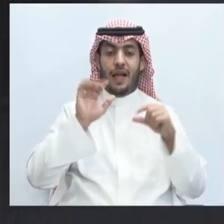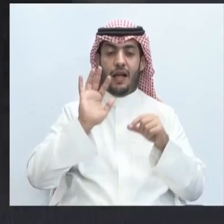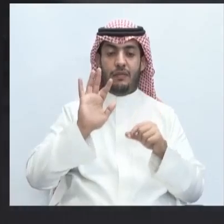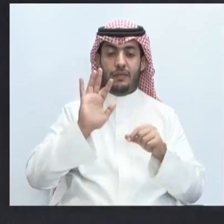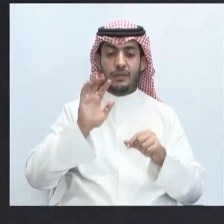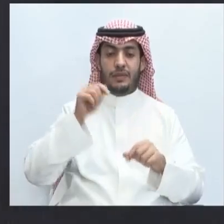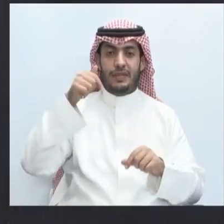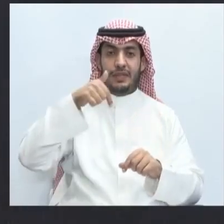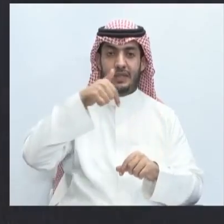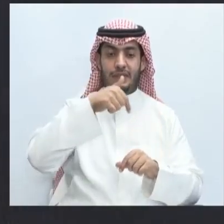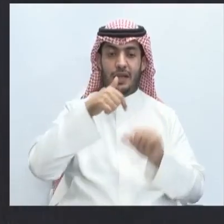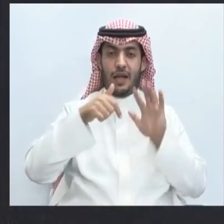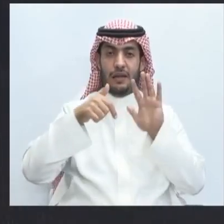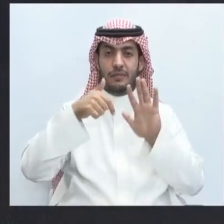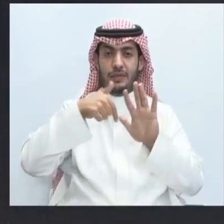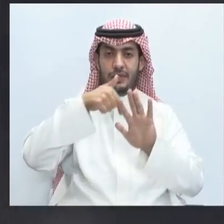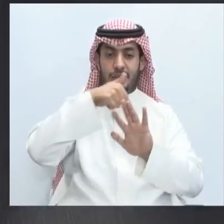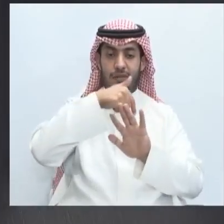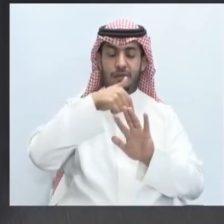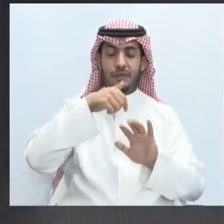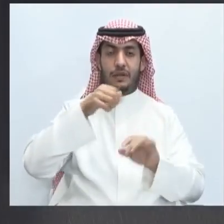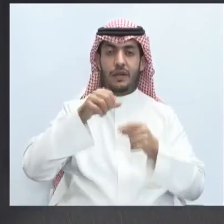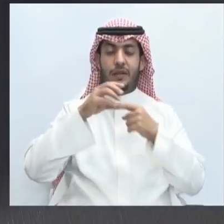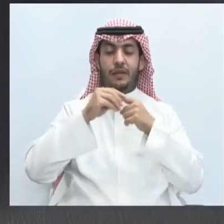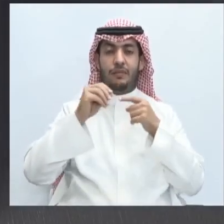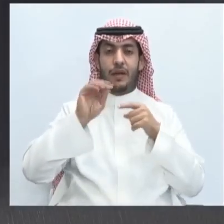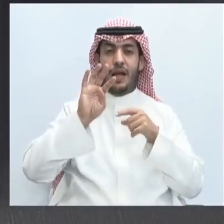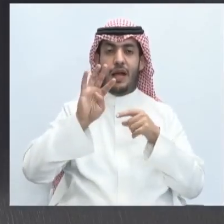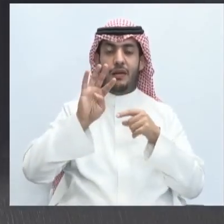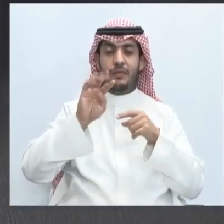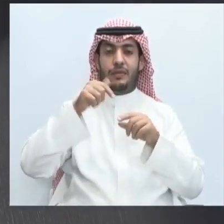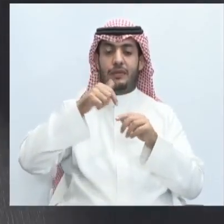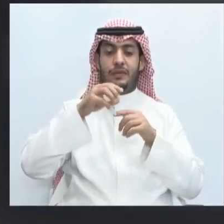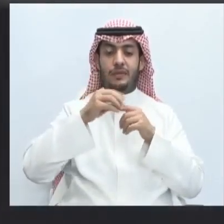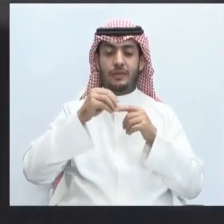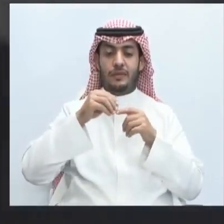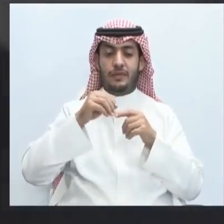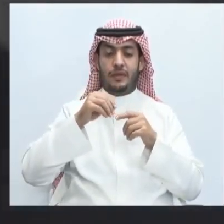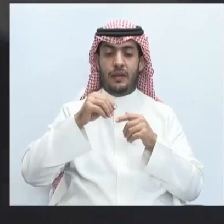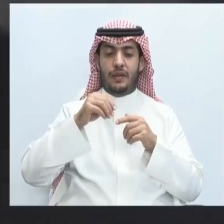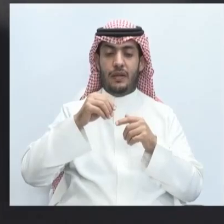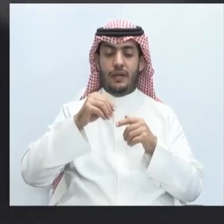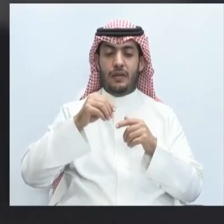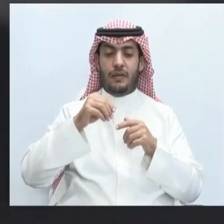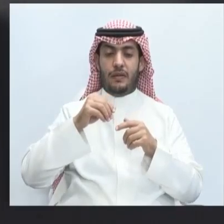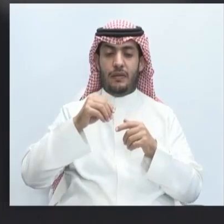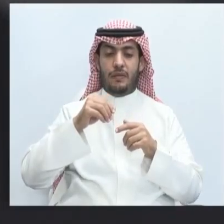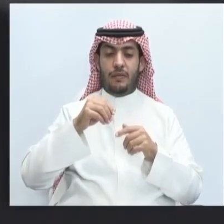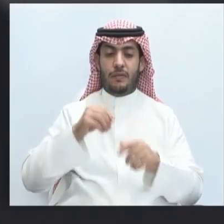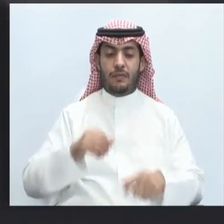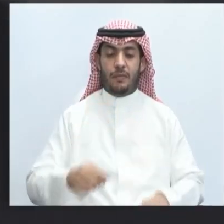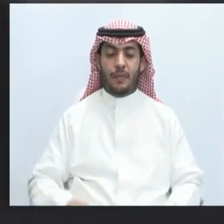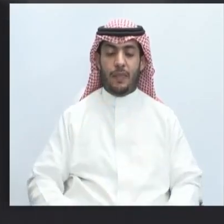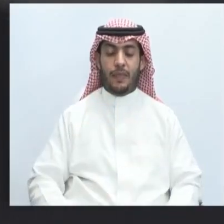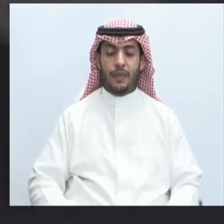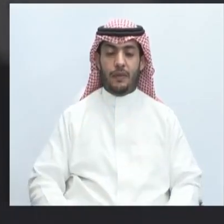سدس صح ولا لا يا ابطال طيب سنطرح منها اربعه اساس معنى ذلك انا اقوم بحذف اربع قطع واحد اثنان